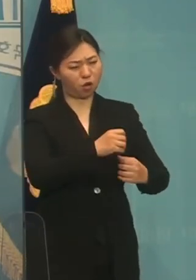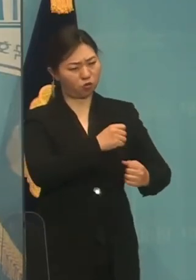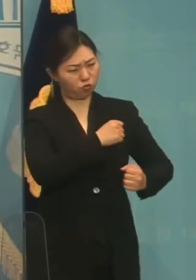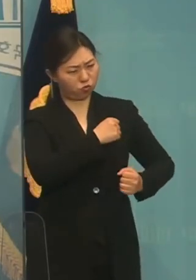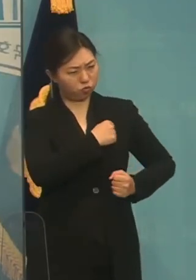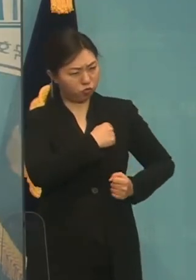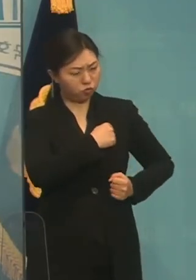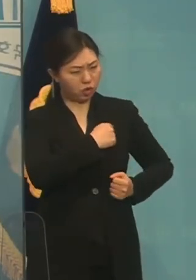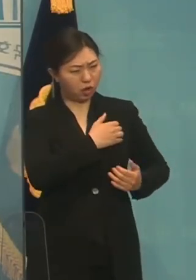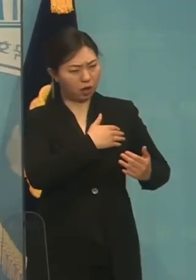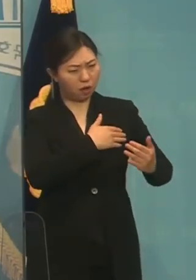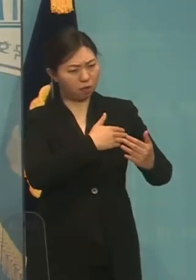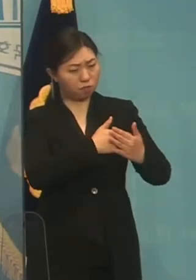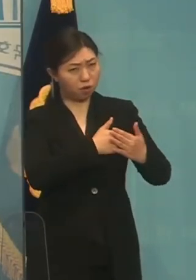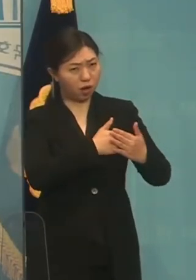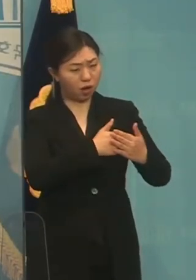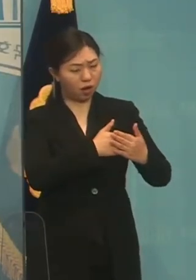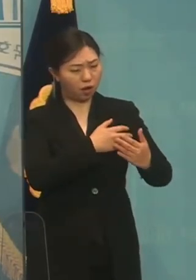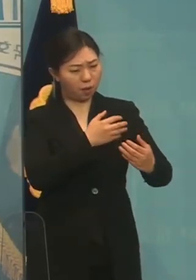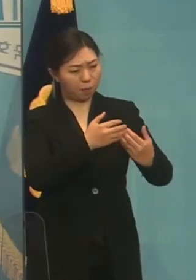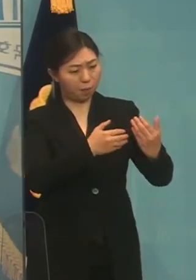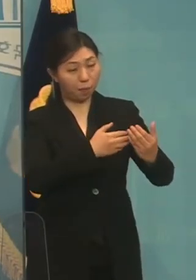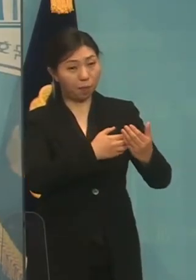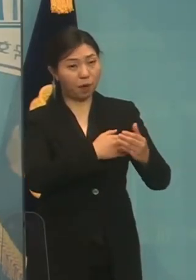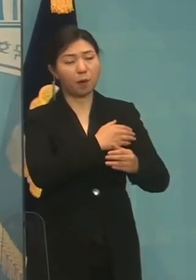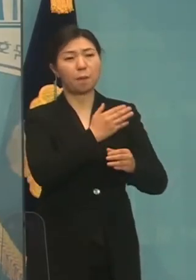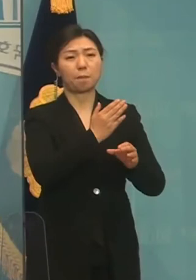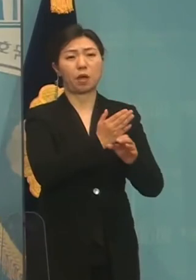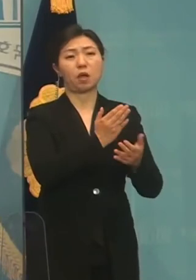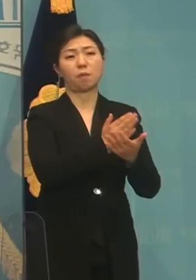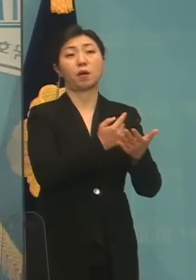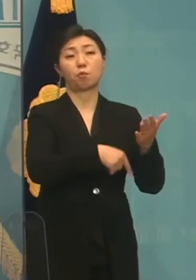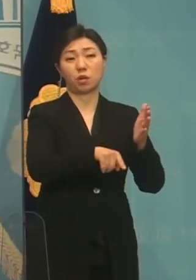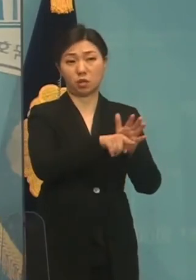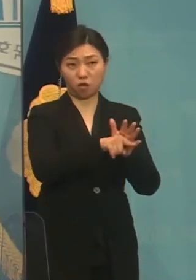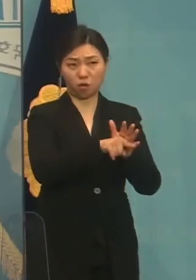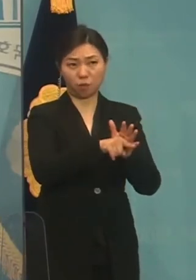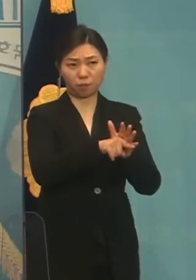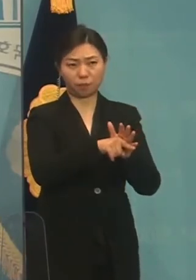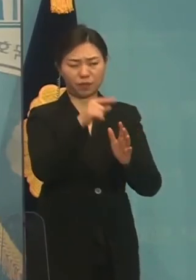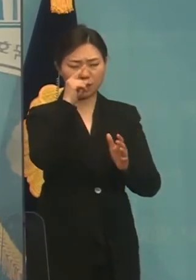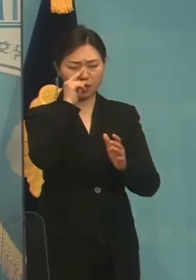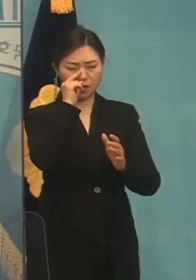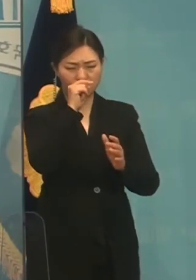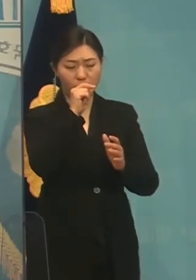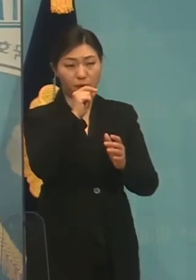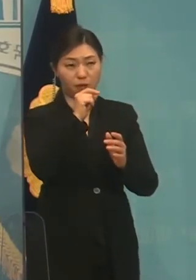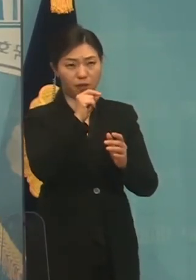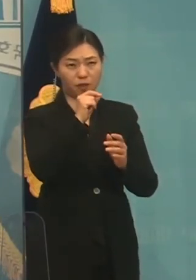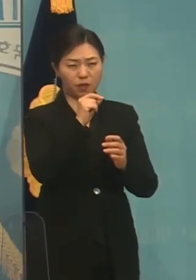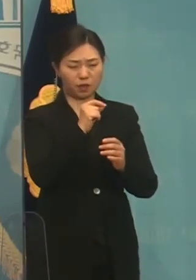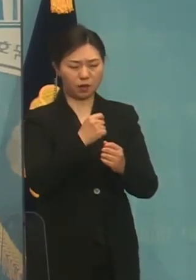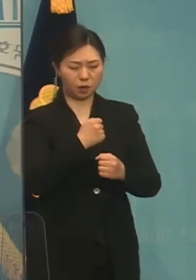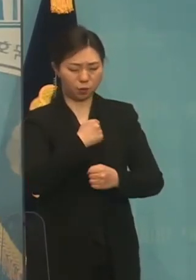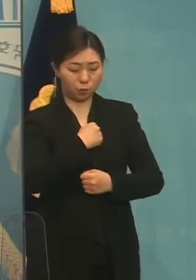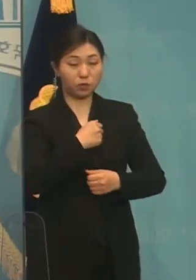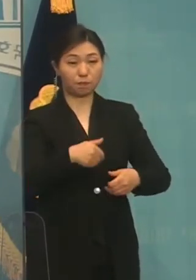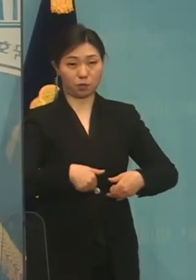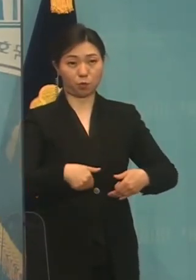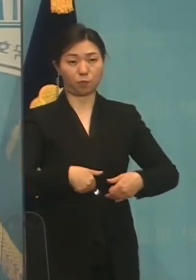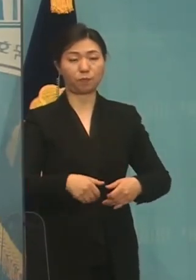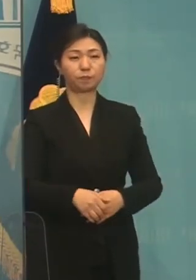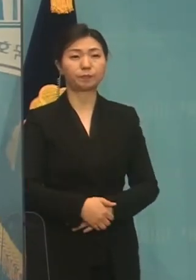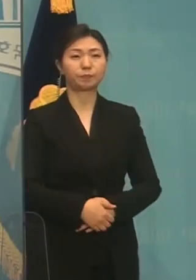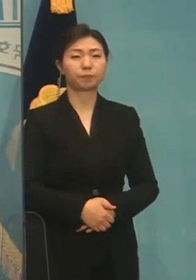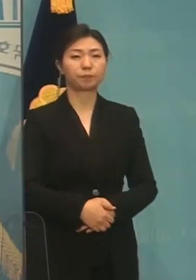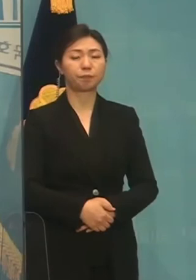유발하는 그런 계기가 되지 않도록 섬세한 접근이 필요하다는 게 저희들의 생각입니다.